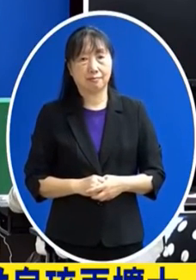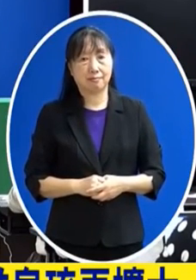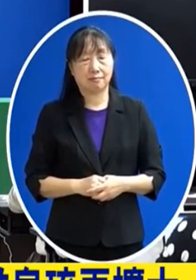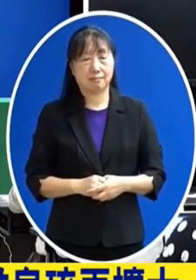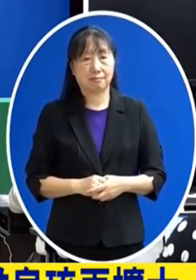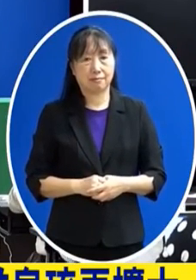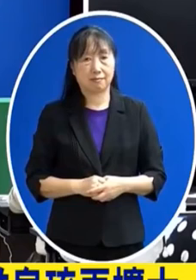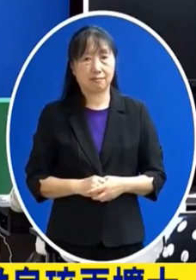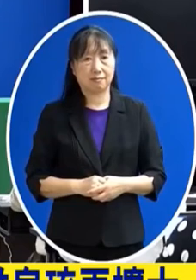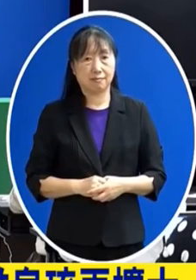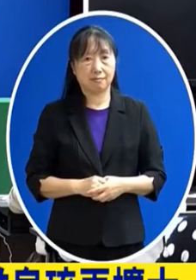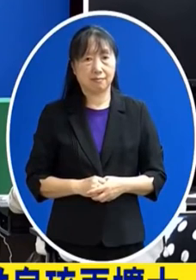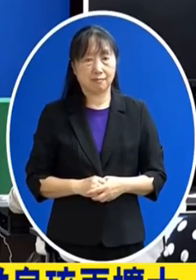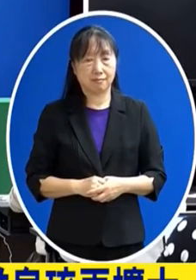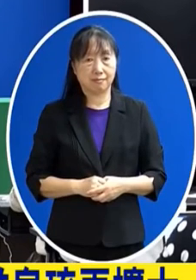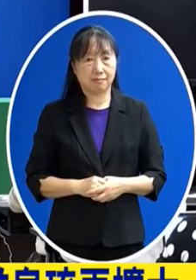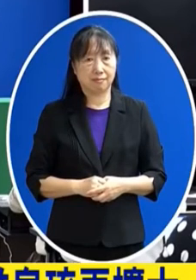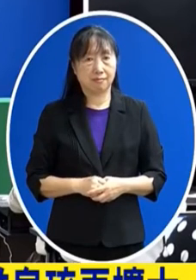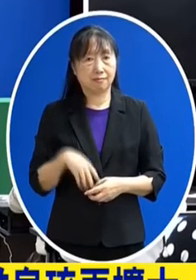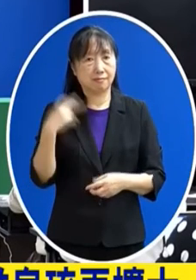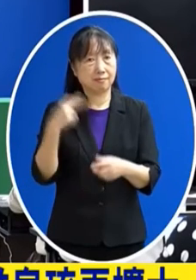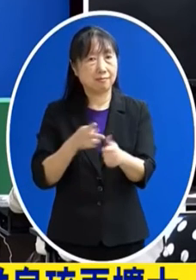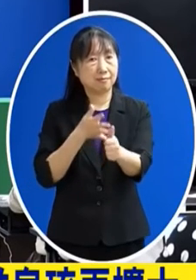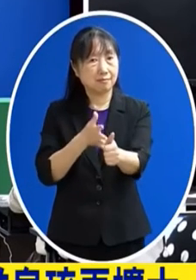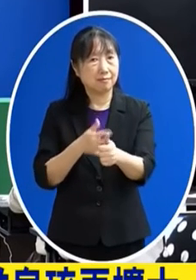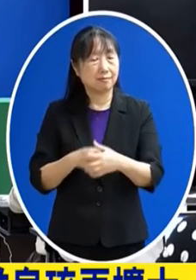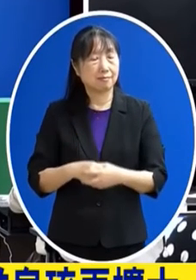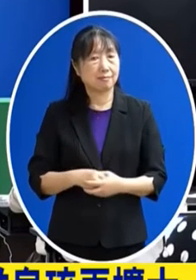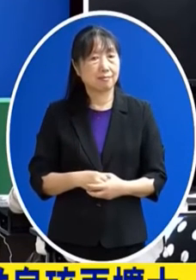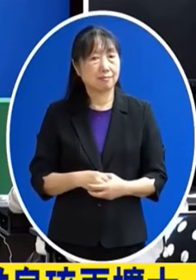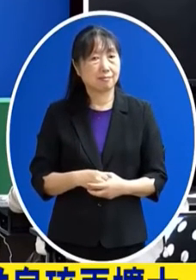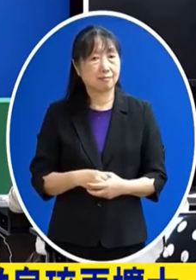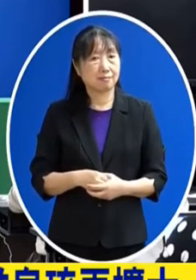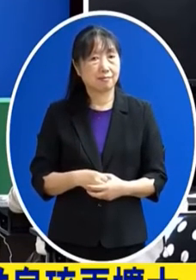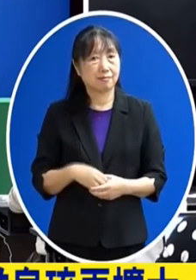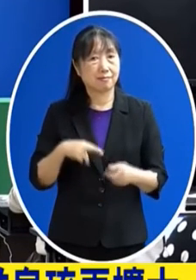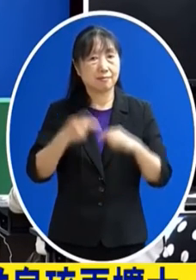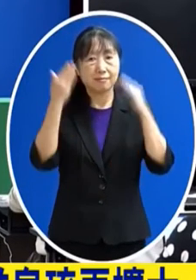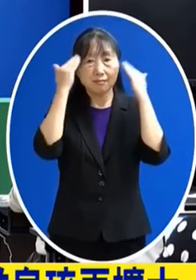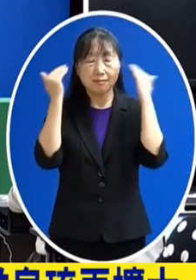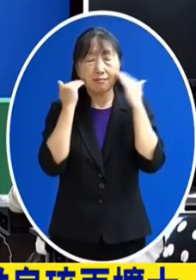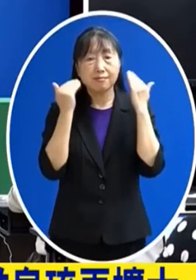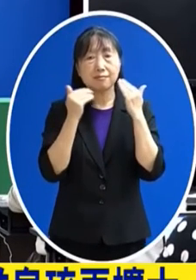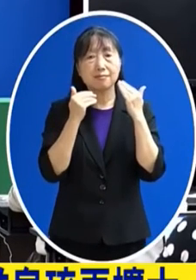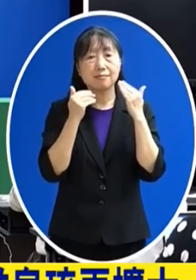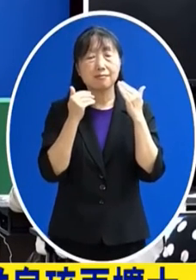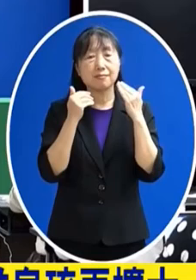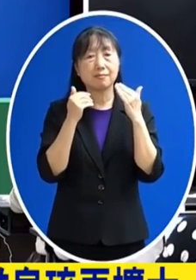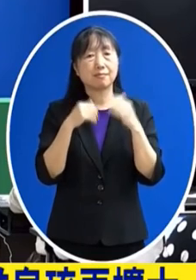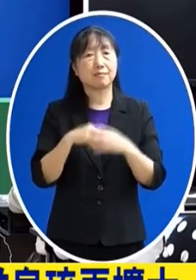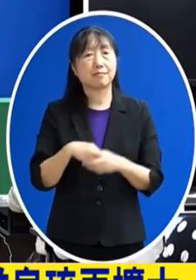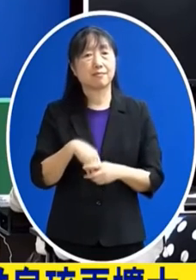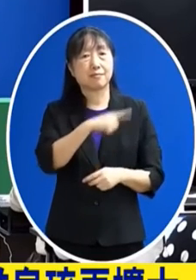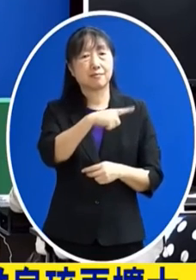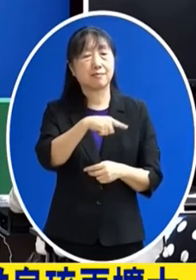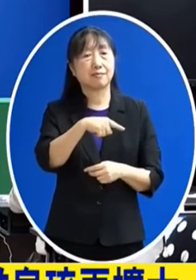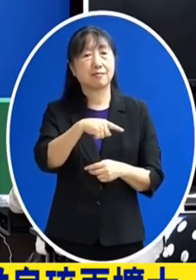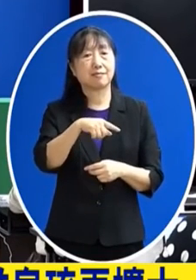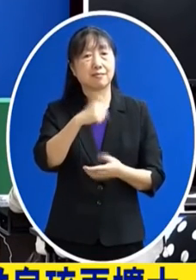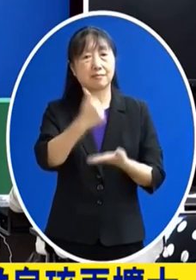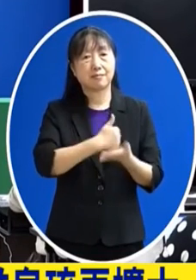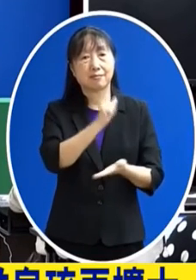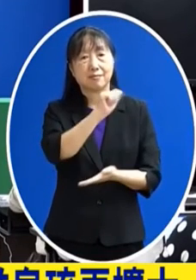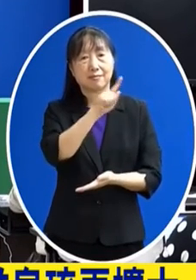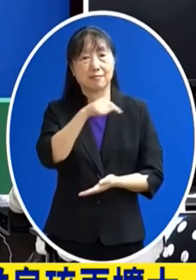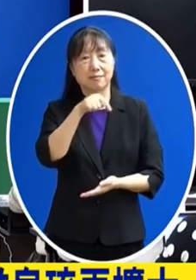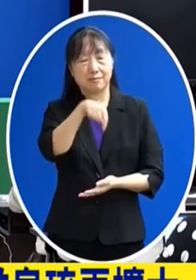指挥官想要再追问一下，就是说我们跟韩国厂就是进来的这个 AZ